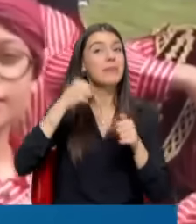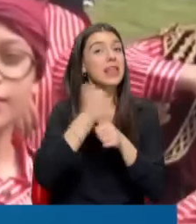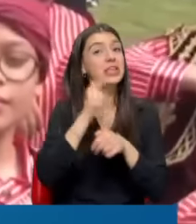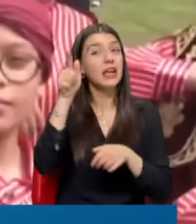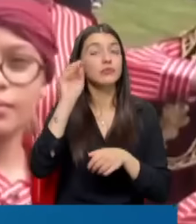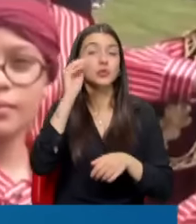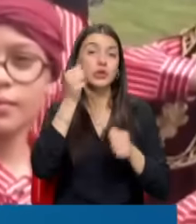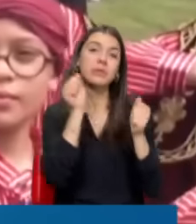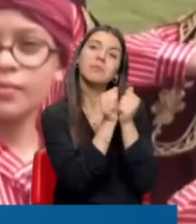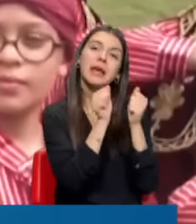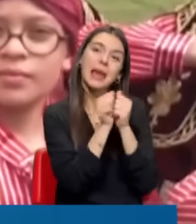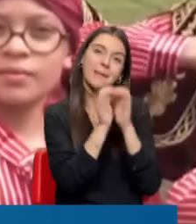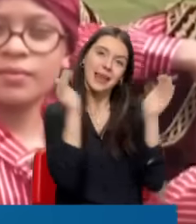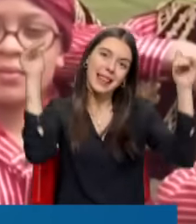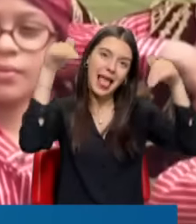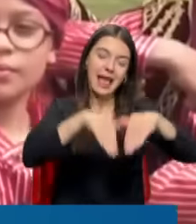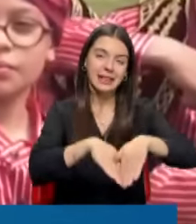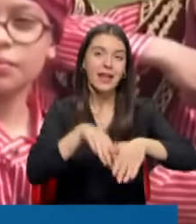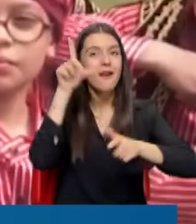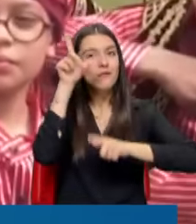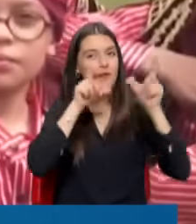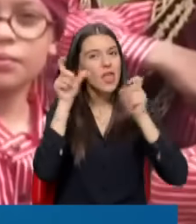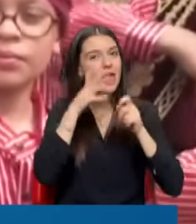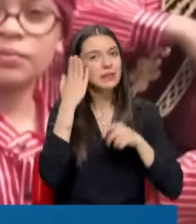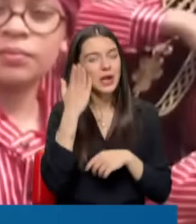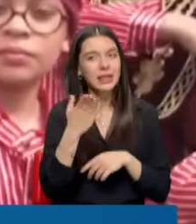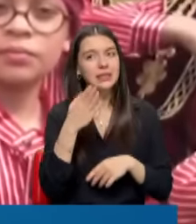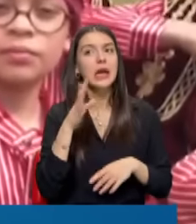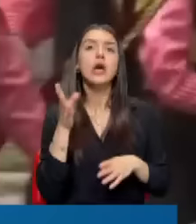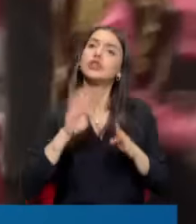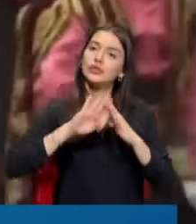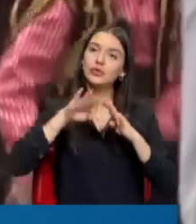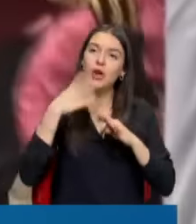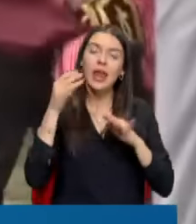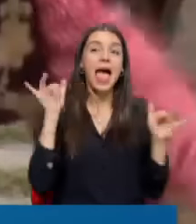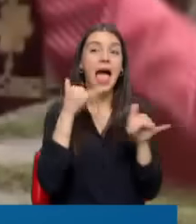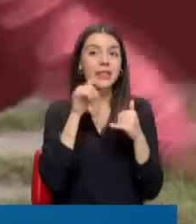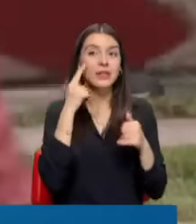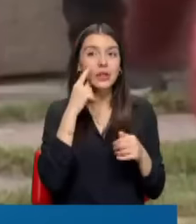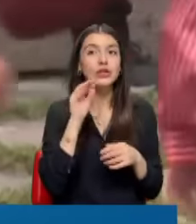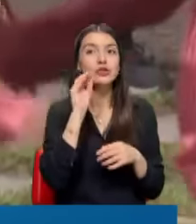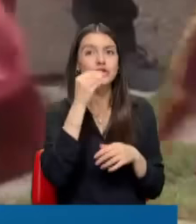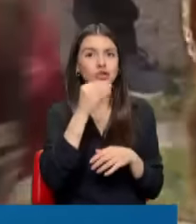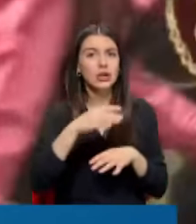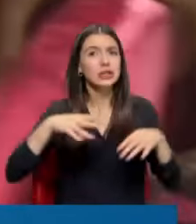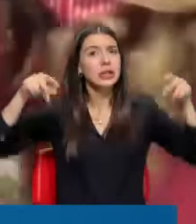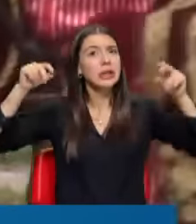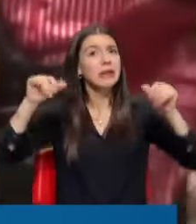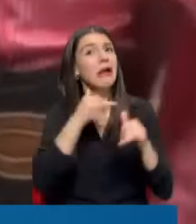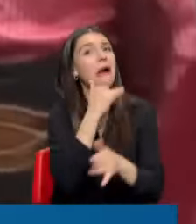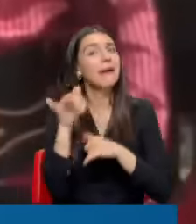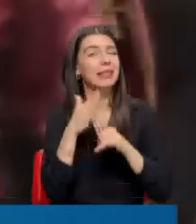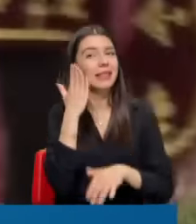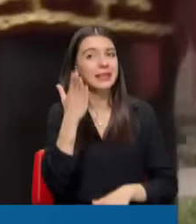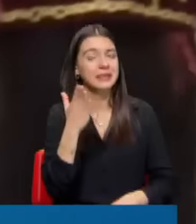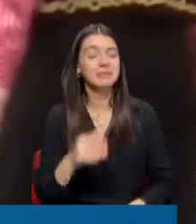kapsamında çocuklarla bir araya geldi. Fotoğraf çektirdi. Ayrıca etkinlikte çocuk seymen ekipleri de performanslarını